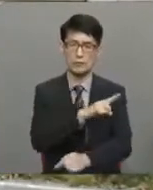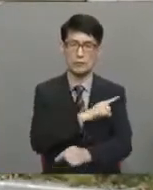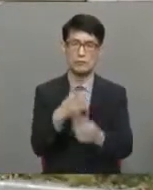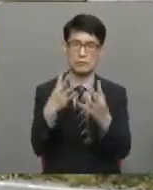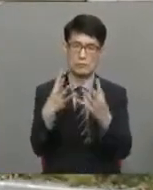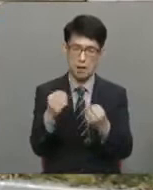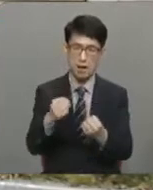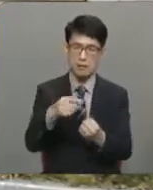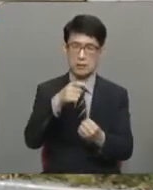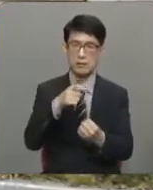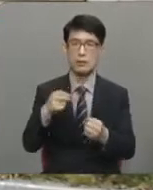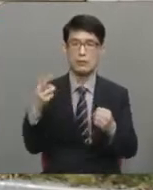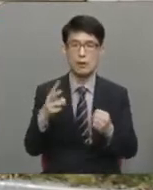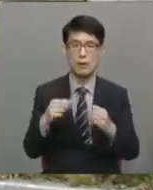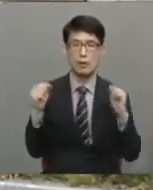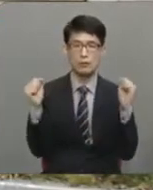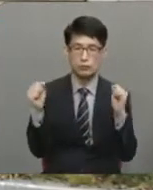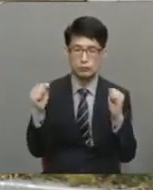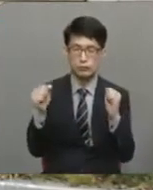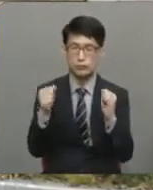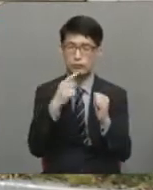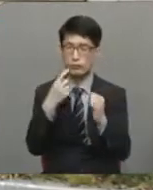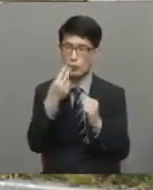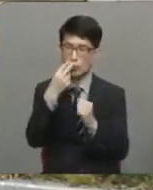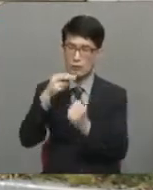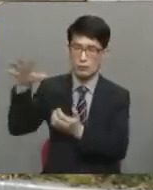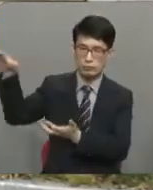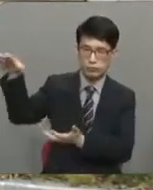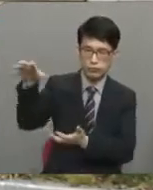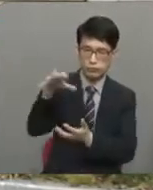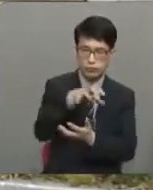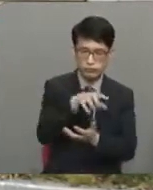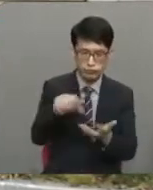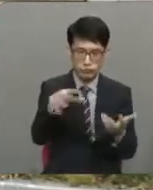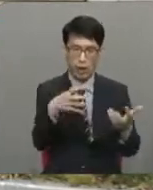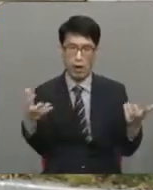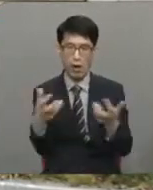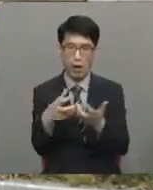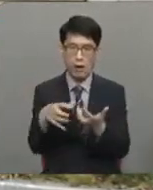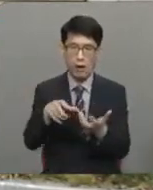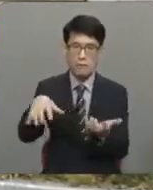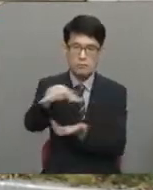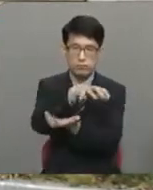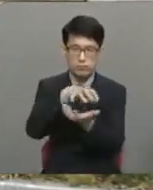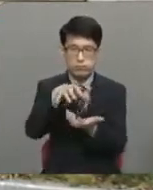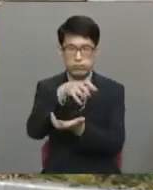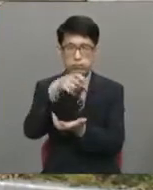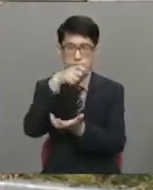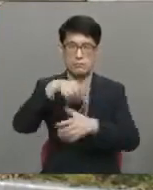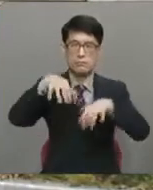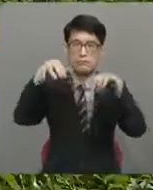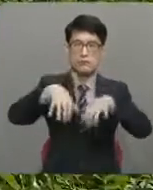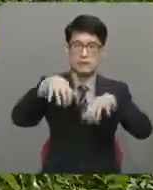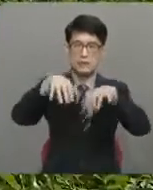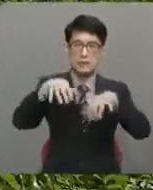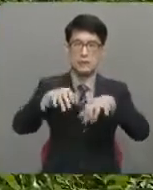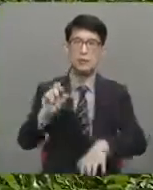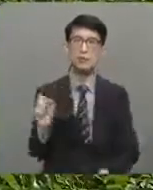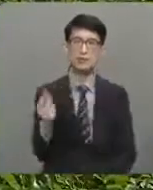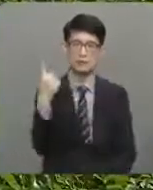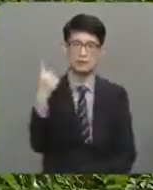차고 건조한 공기가 자주 남하하면서 저 아까 대기 불안정으로 강한 비구름을 발달 시켰기 때문입니다